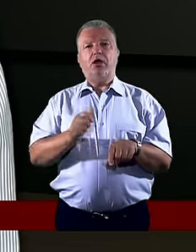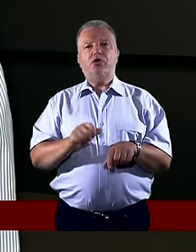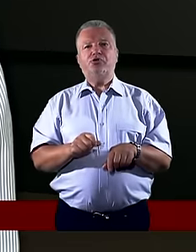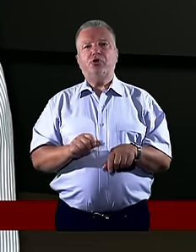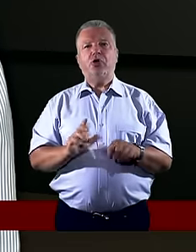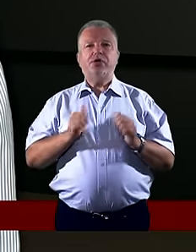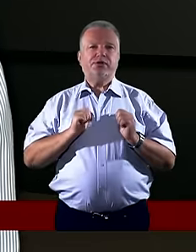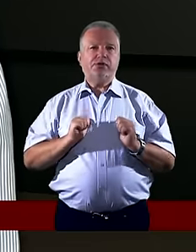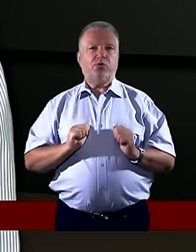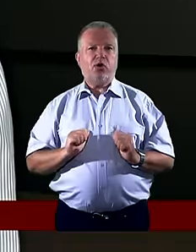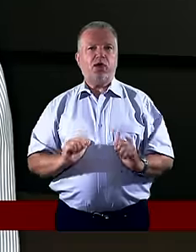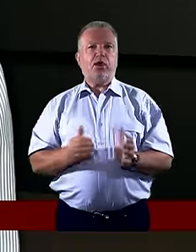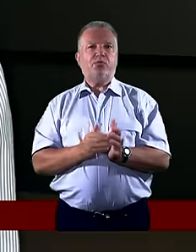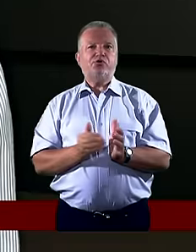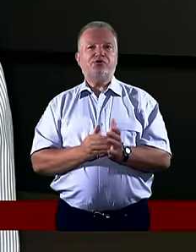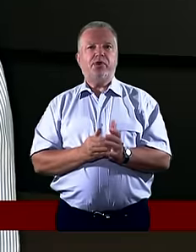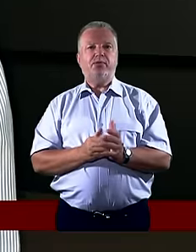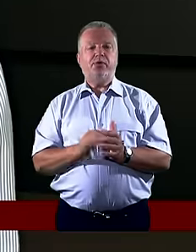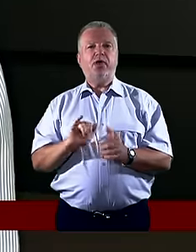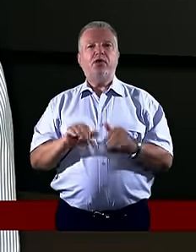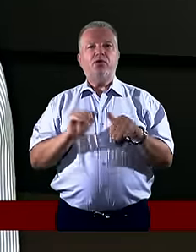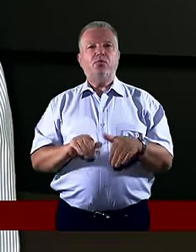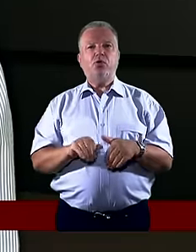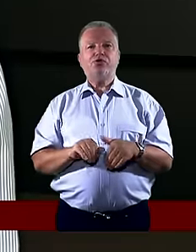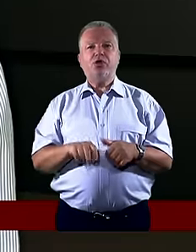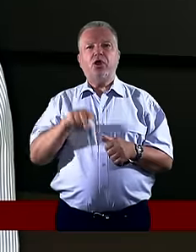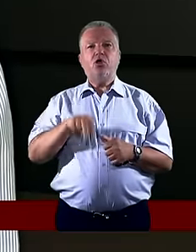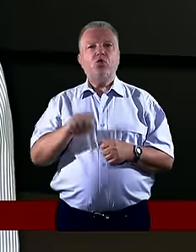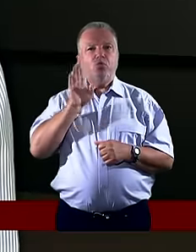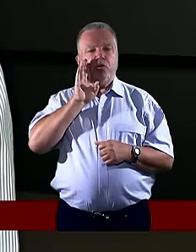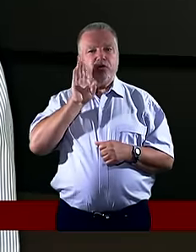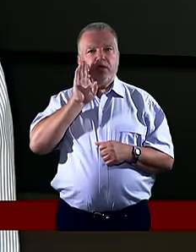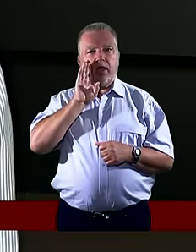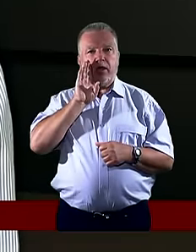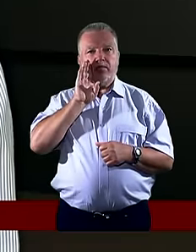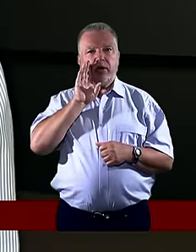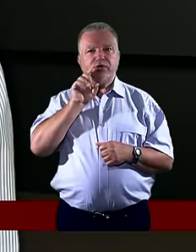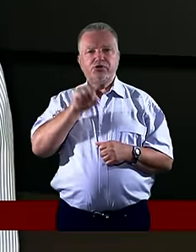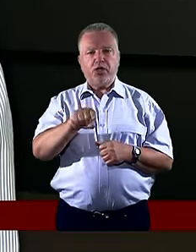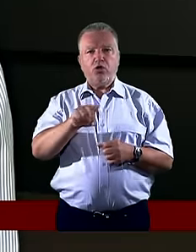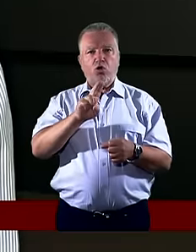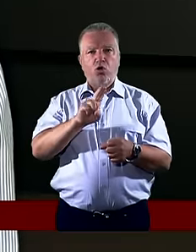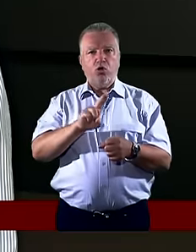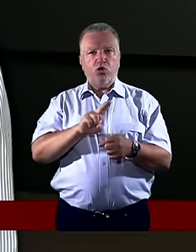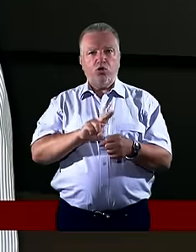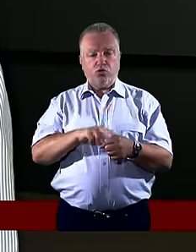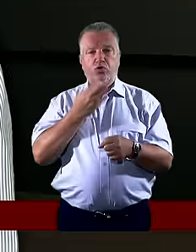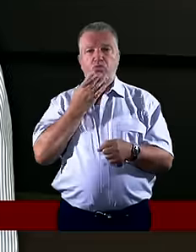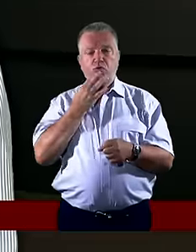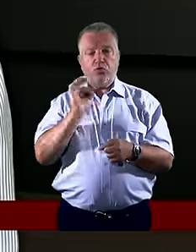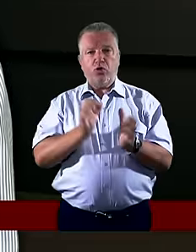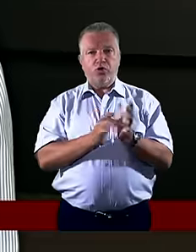co rzeczywiście zaspokaja ich potrzeby, ale rzeczywiście może też i upodabniać tego,